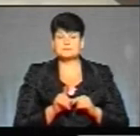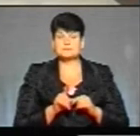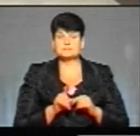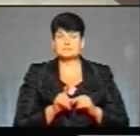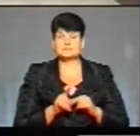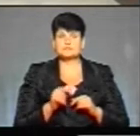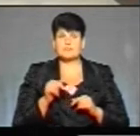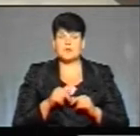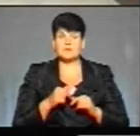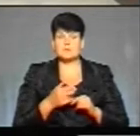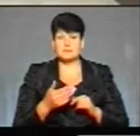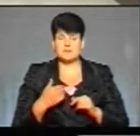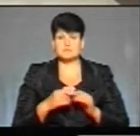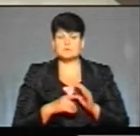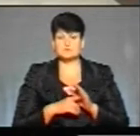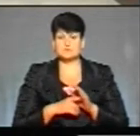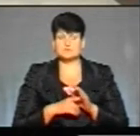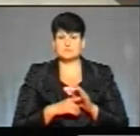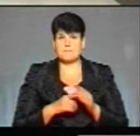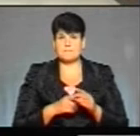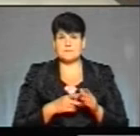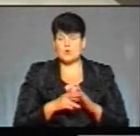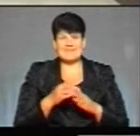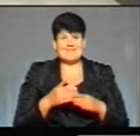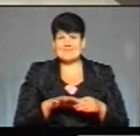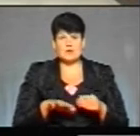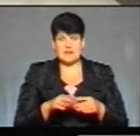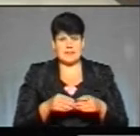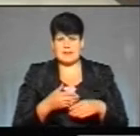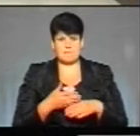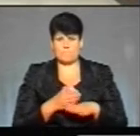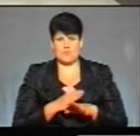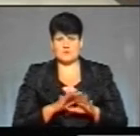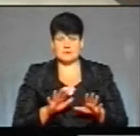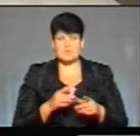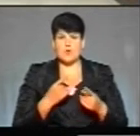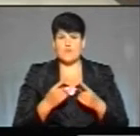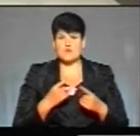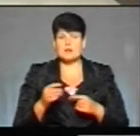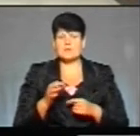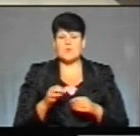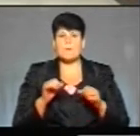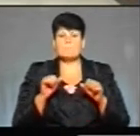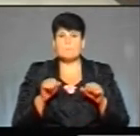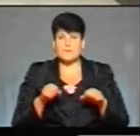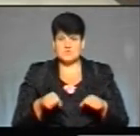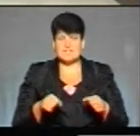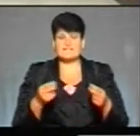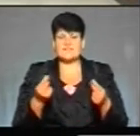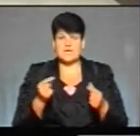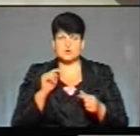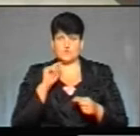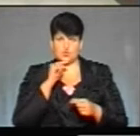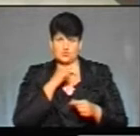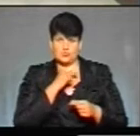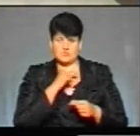ми підходили не тільки просто от територіально, так, поділ, а ми говорили про можливість фінансово-економічну, так,